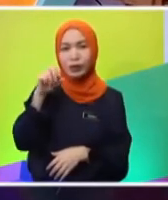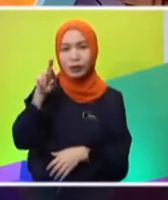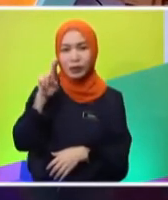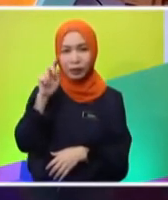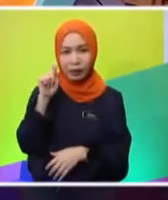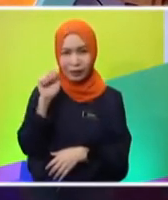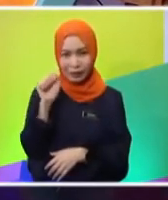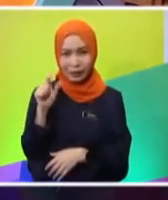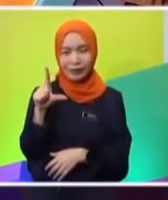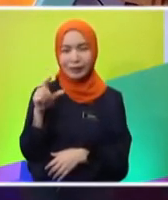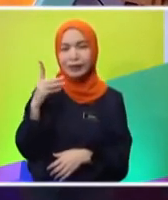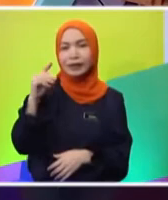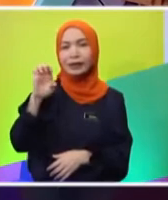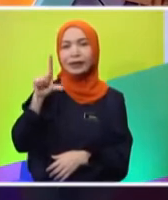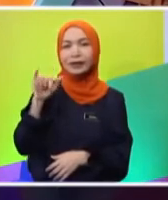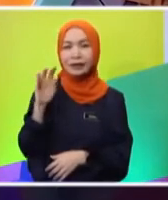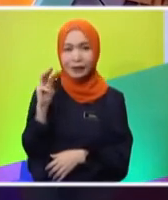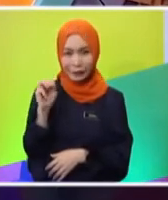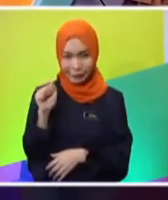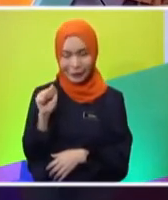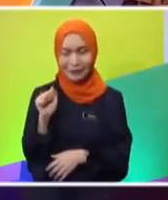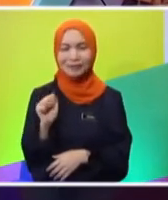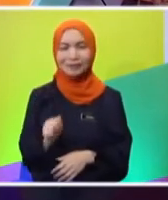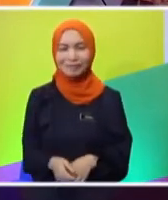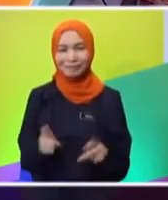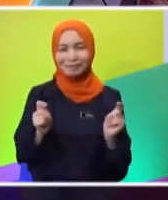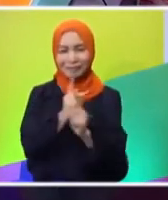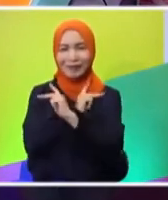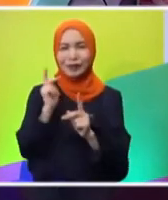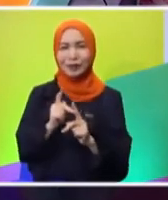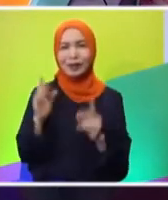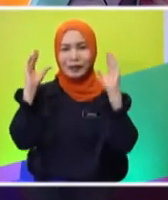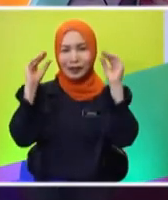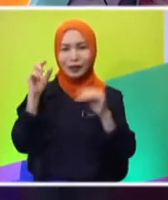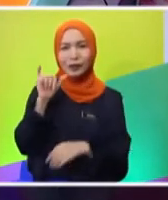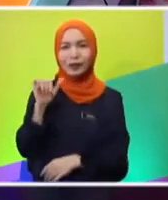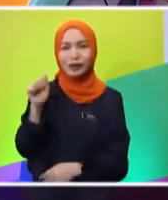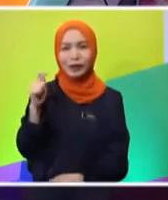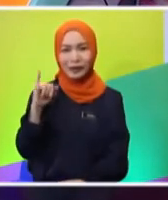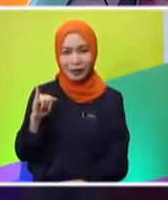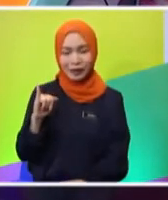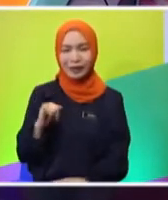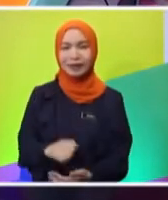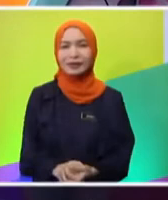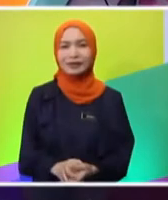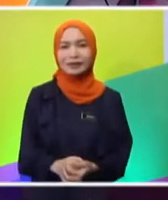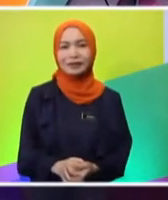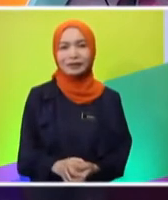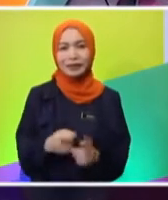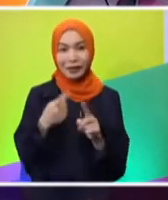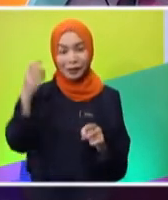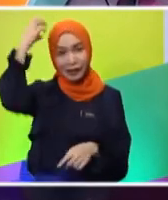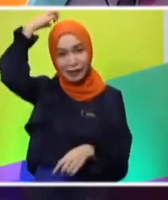kita ucapkan kepada cekgu Nurhayati sulaiman dari sekolah menengah kebangsaan Sungai manggis Teluk Panglima garang